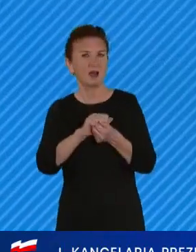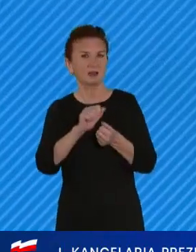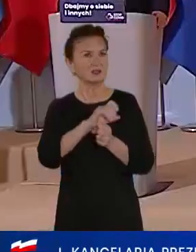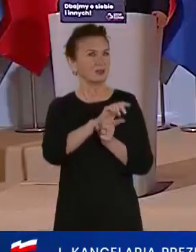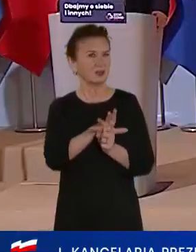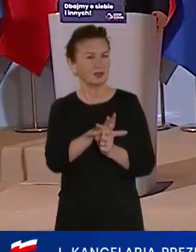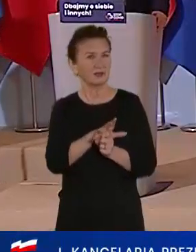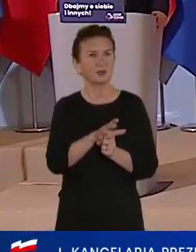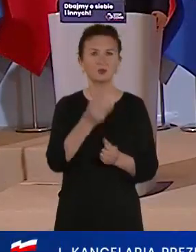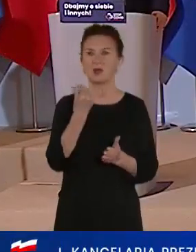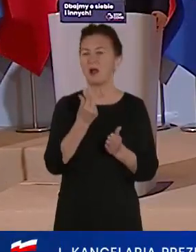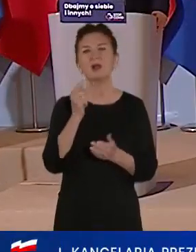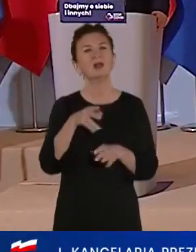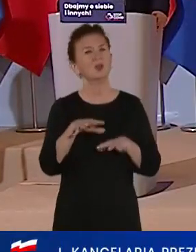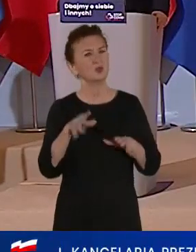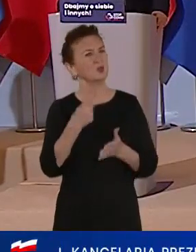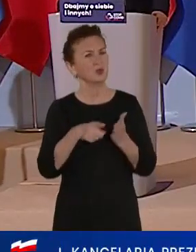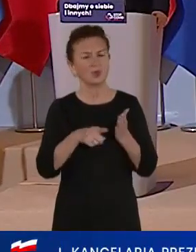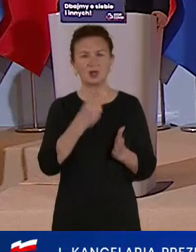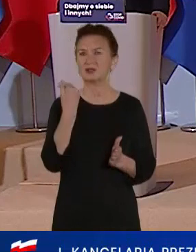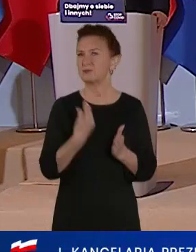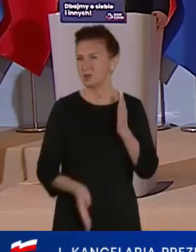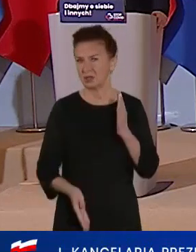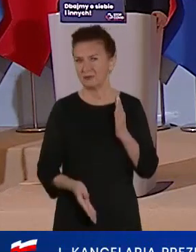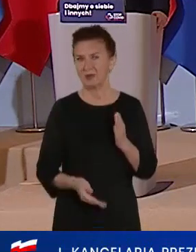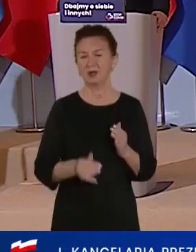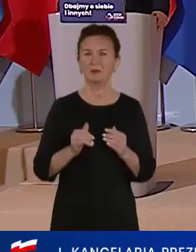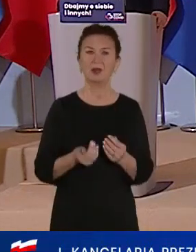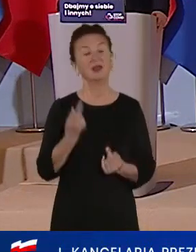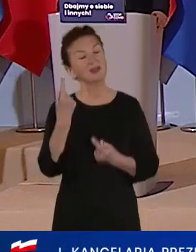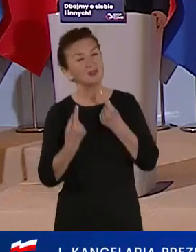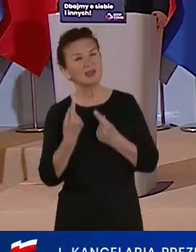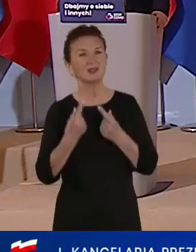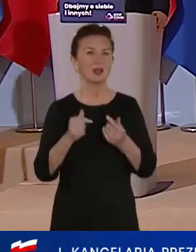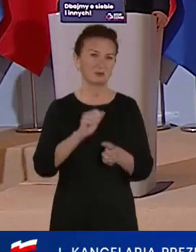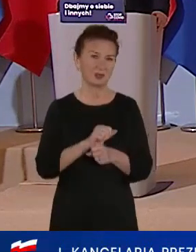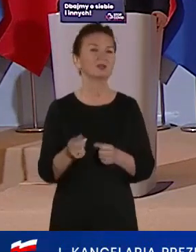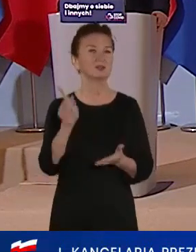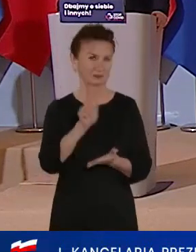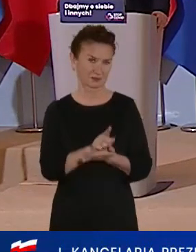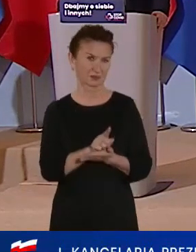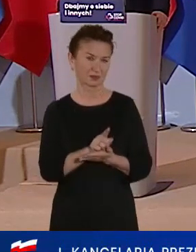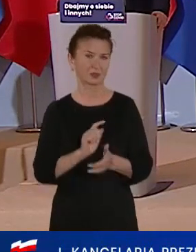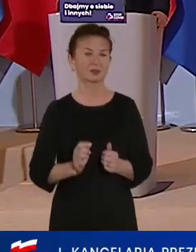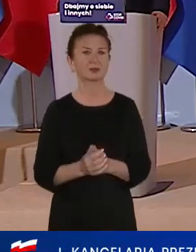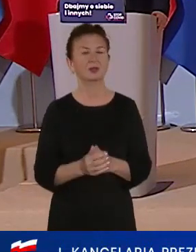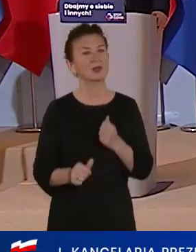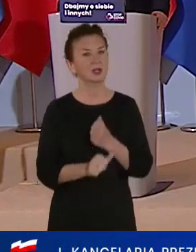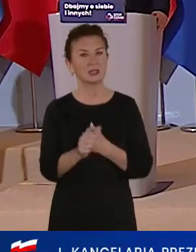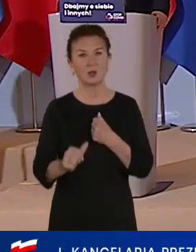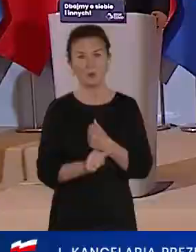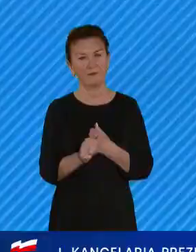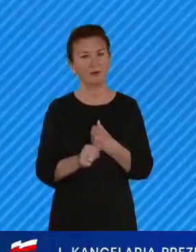przegrywamy przynajmniej tak często, jak odnosimy jakieś dokonania. Dlatego